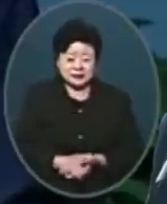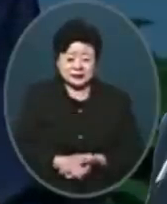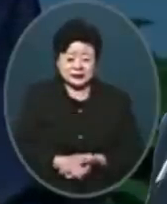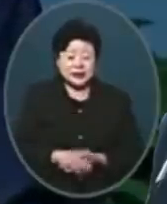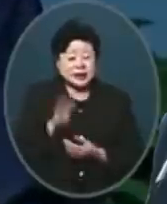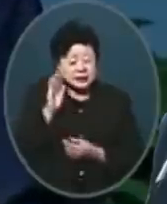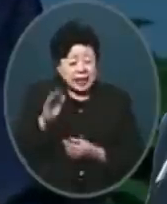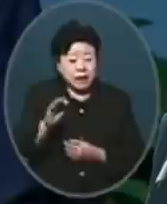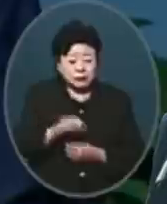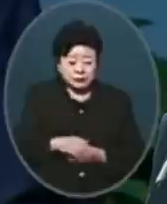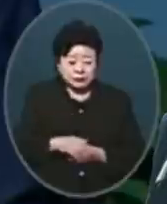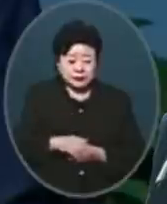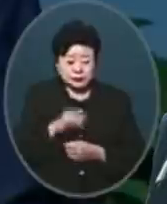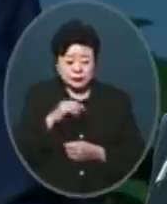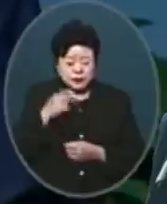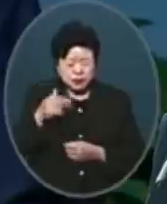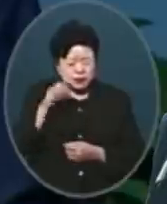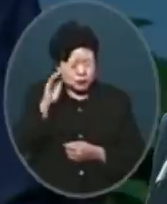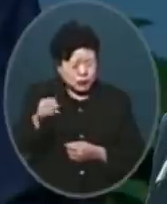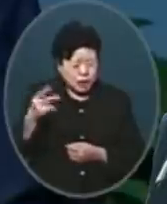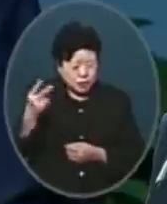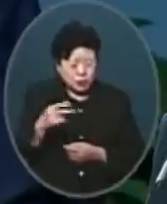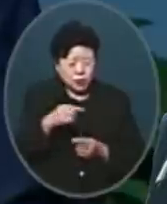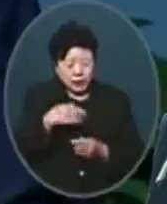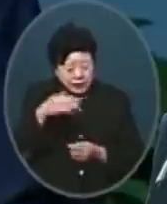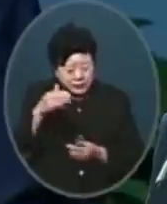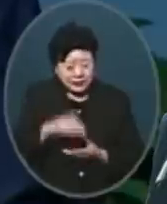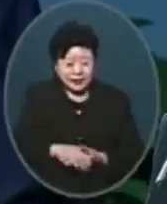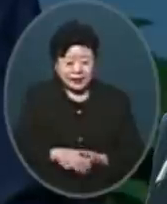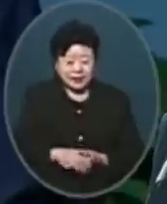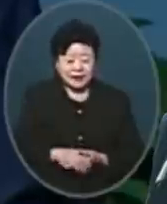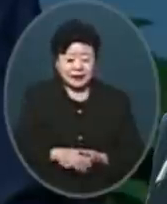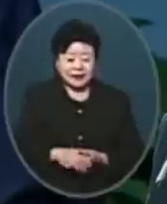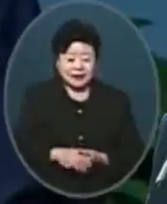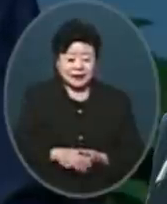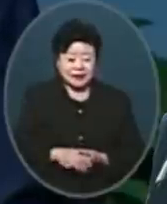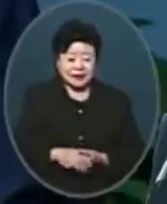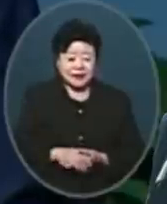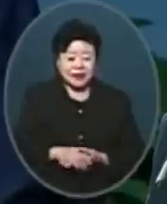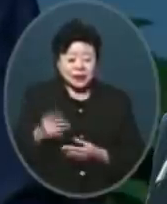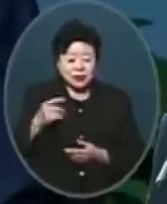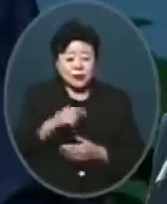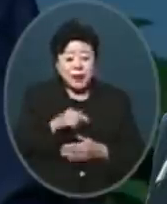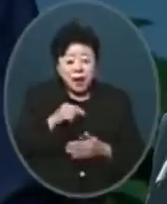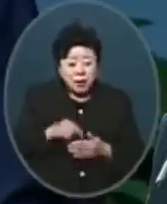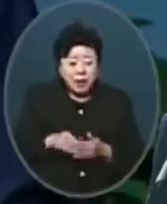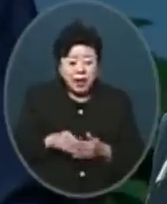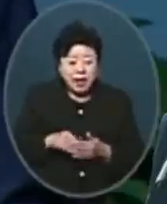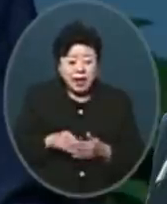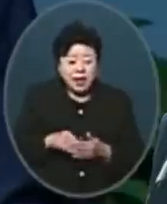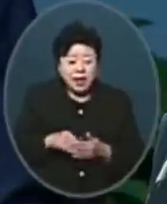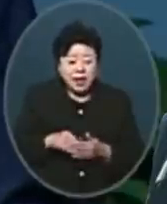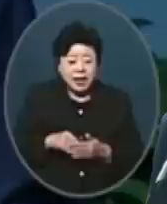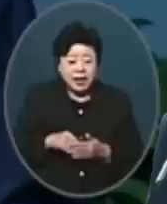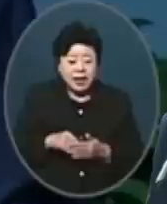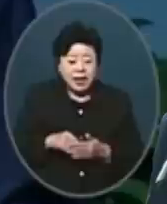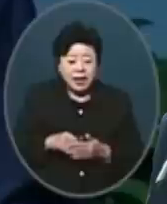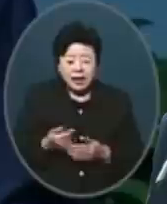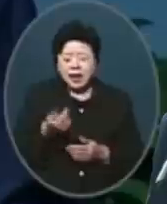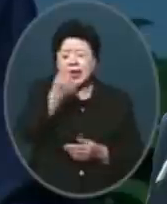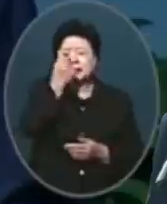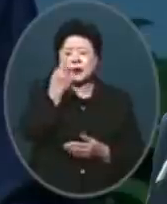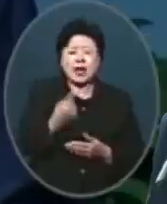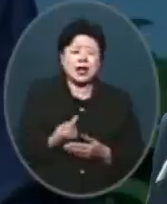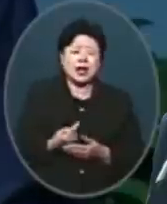그 다음 일주일 지나고 난 다음에 또 교회 가니까 또 마음에 가책이 옵니다.